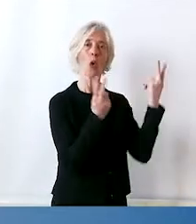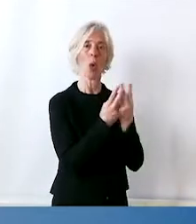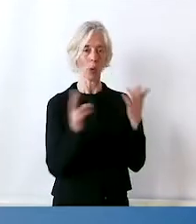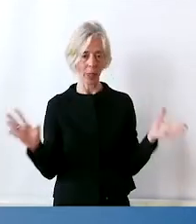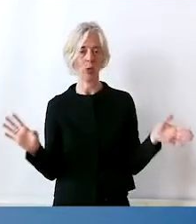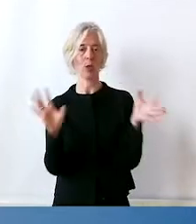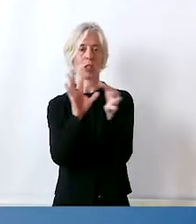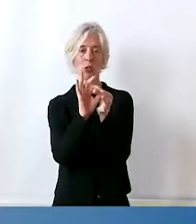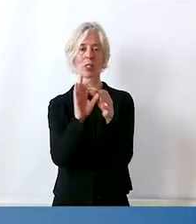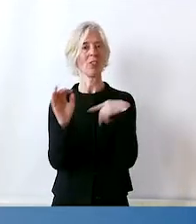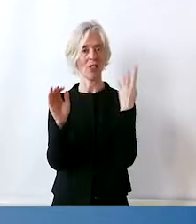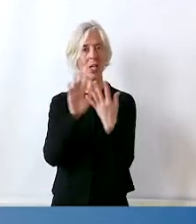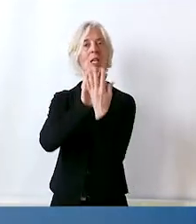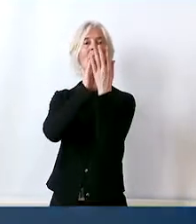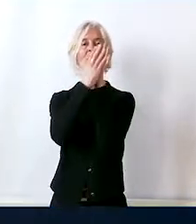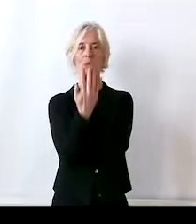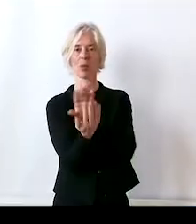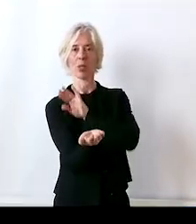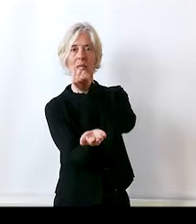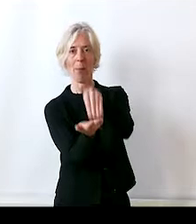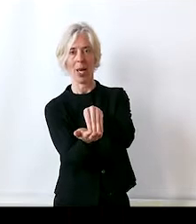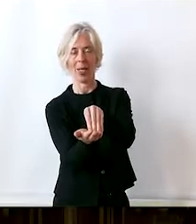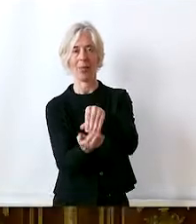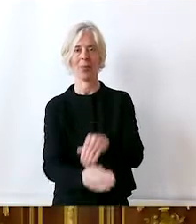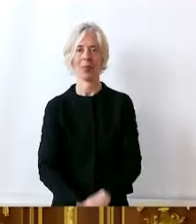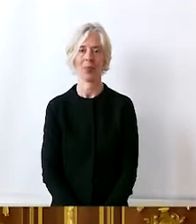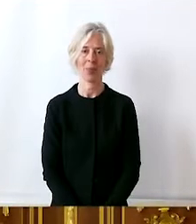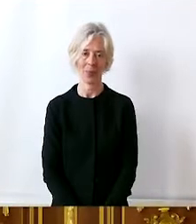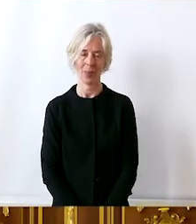in der Transformation zurückgelassen wird.